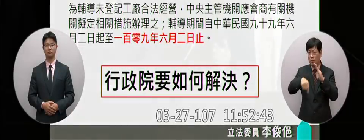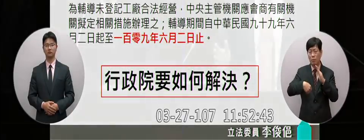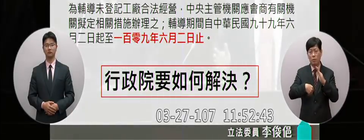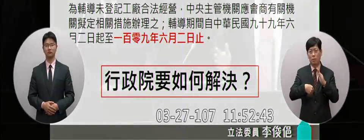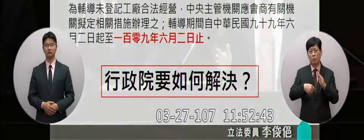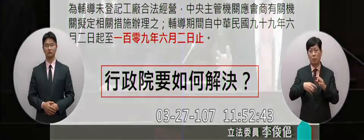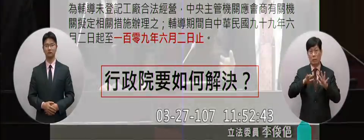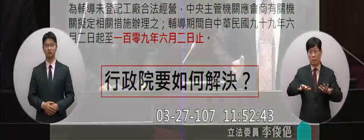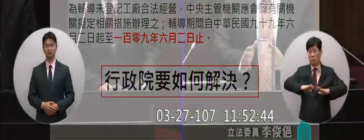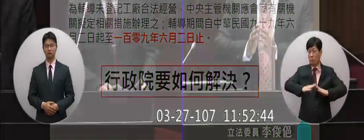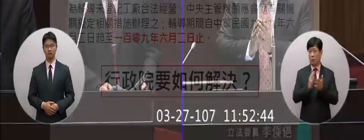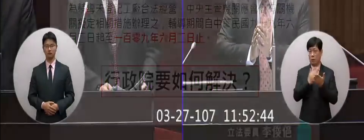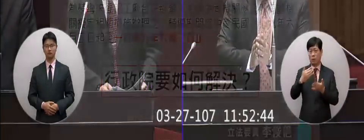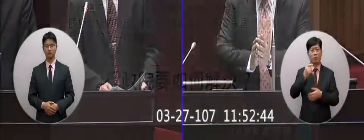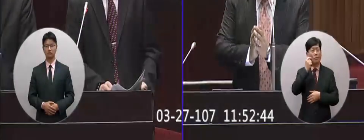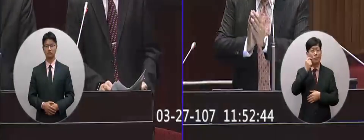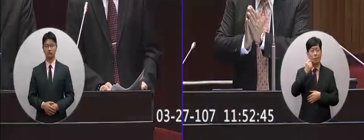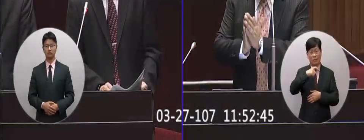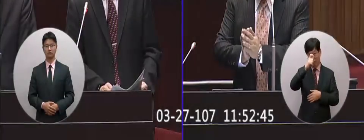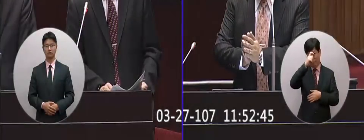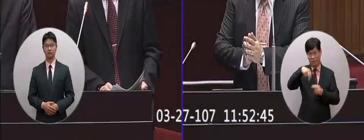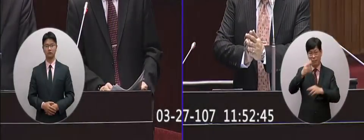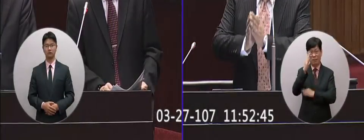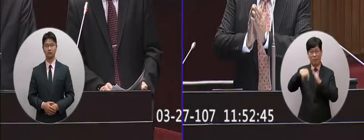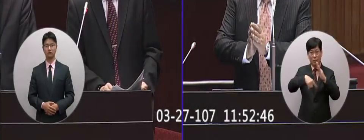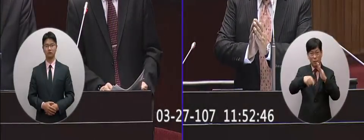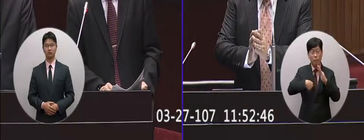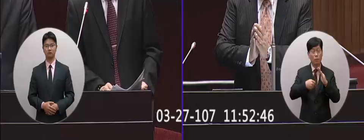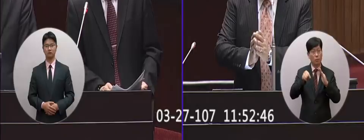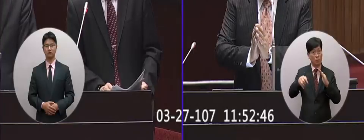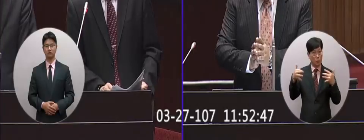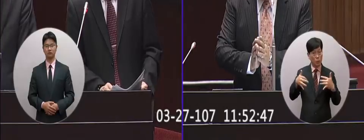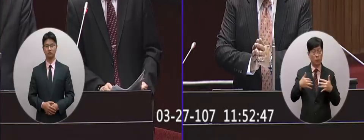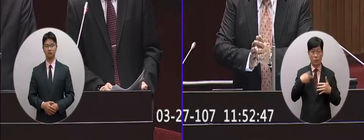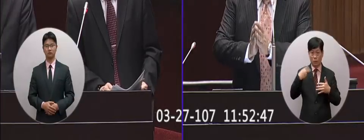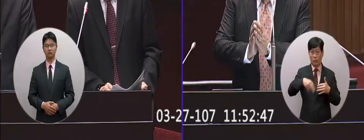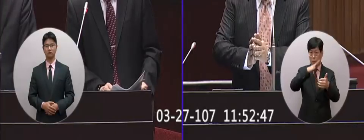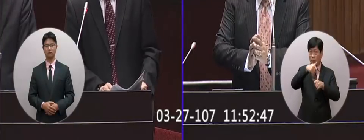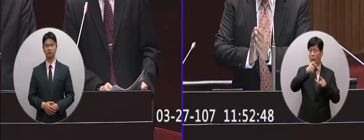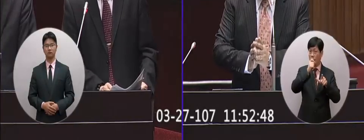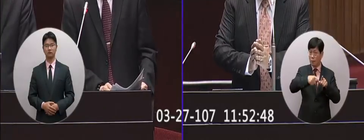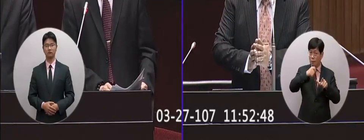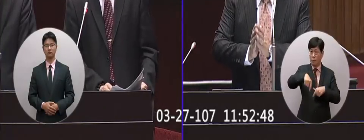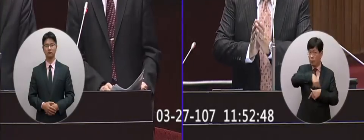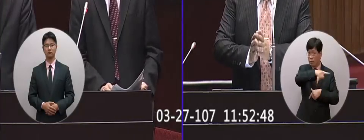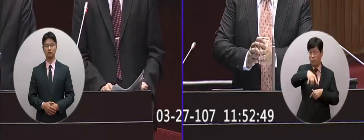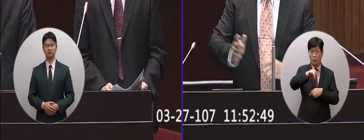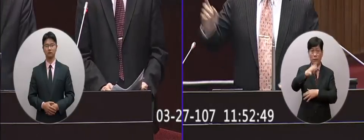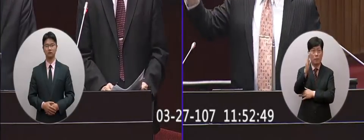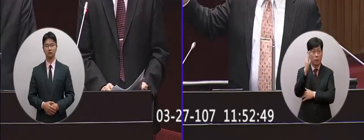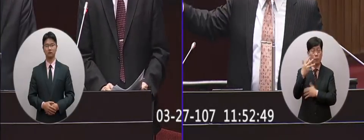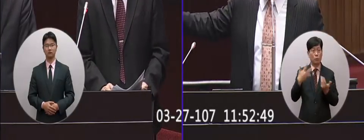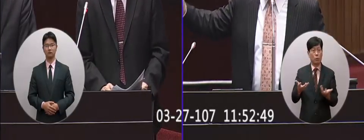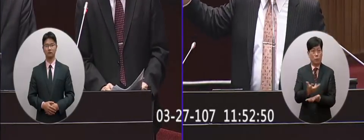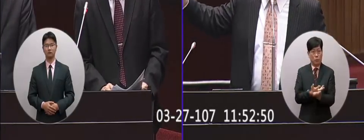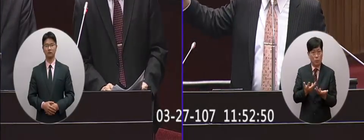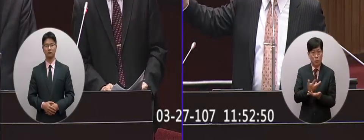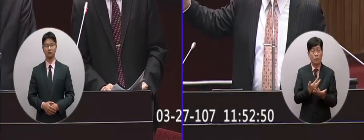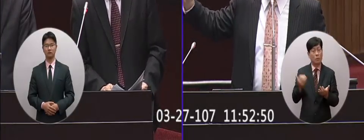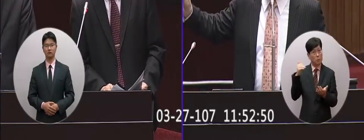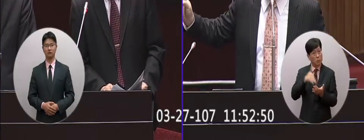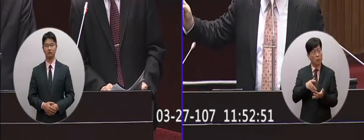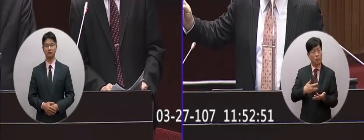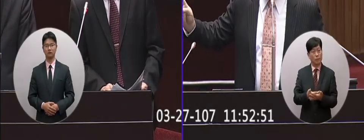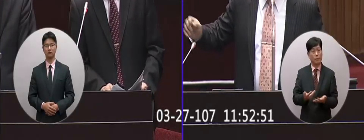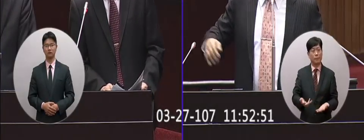不可能当今天解决嘛。我希望行政院针对这个问题，再多跟业者、跟在地的政府多沟通，这个问题到